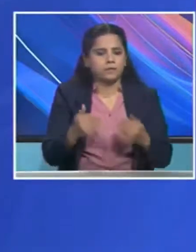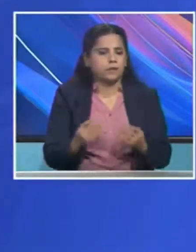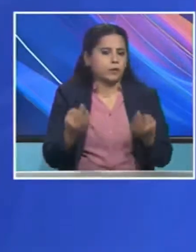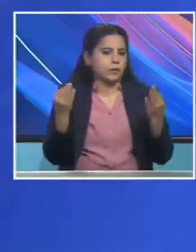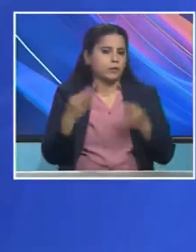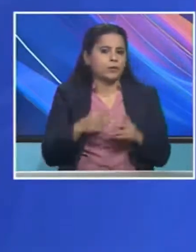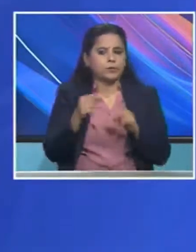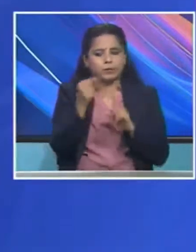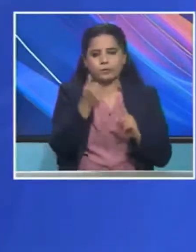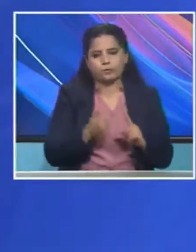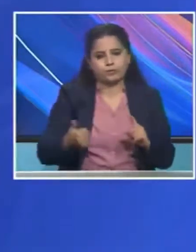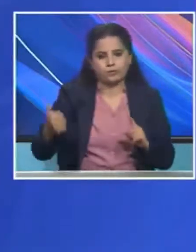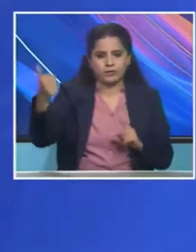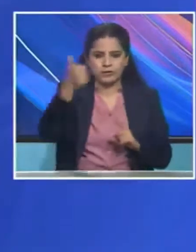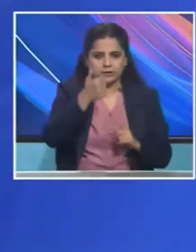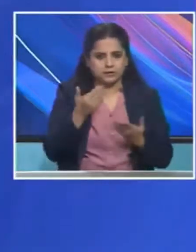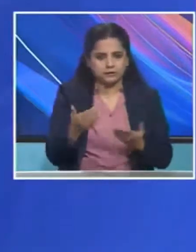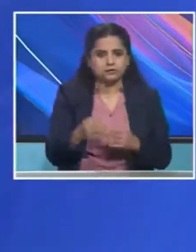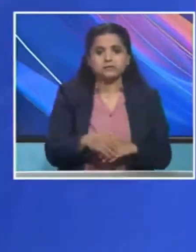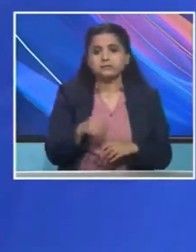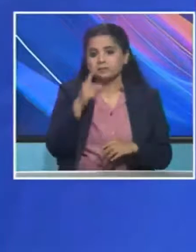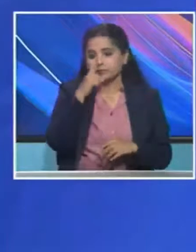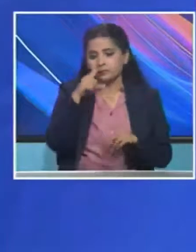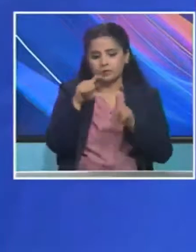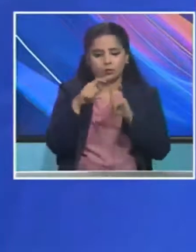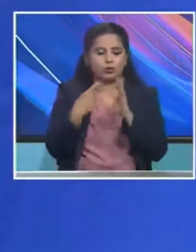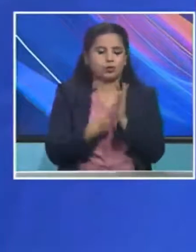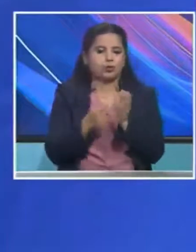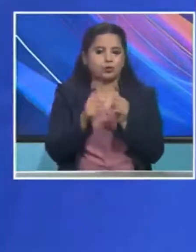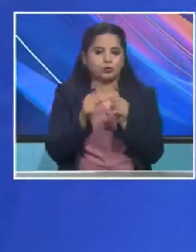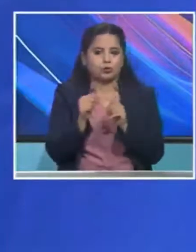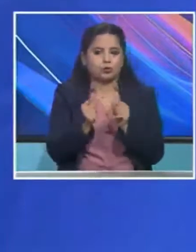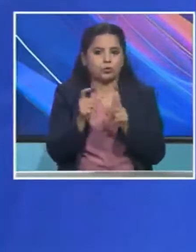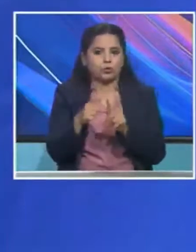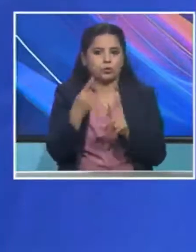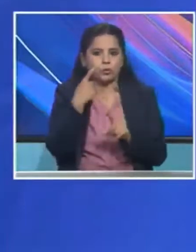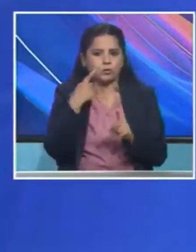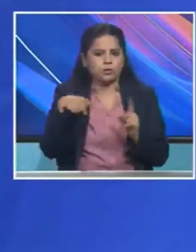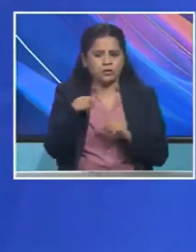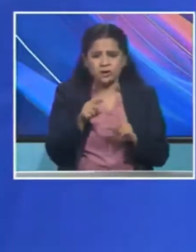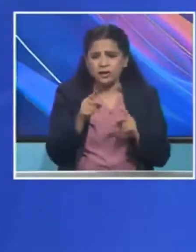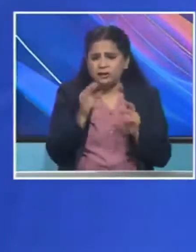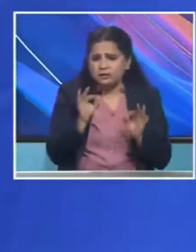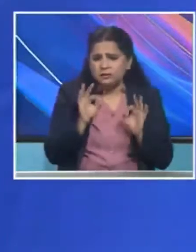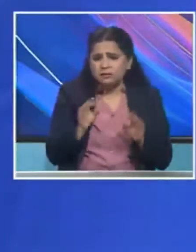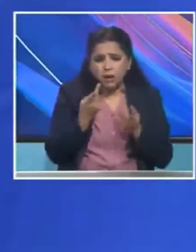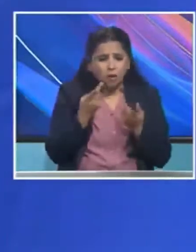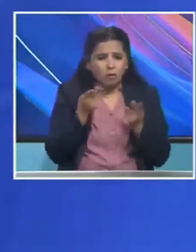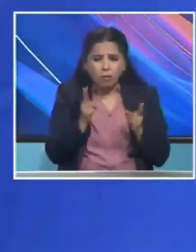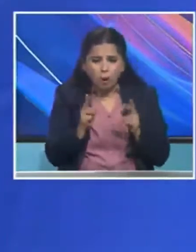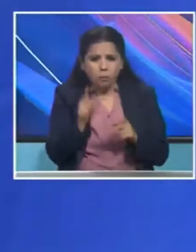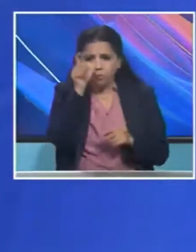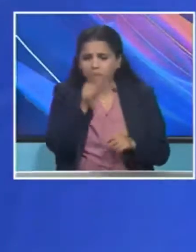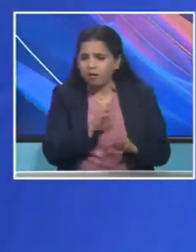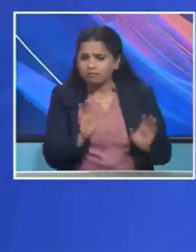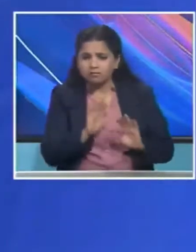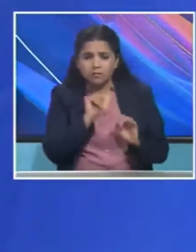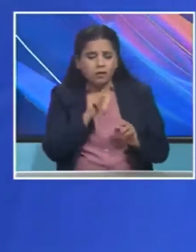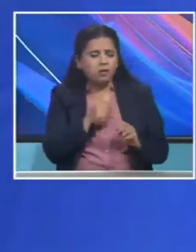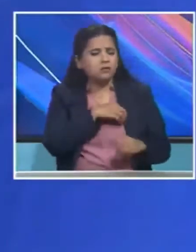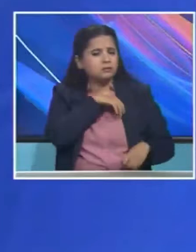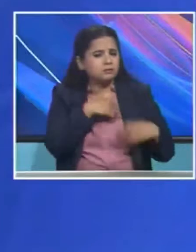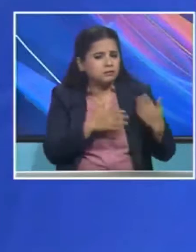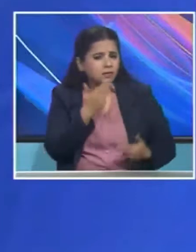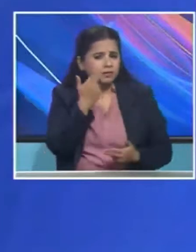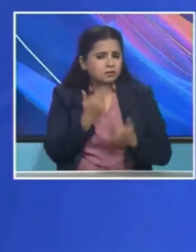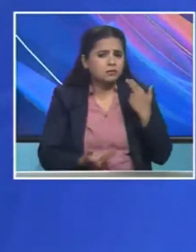नवनिर्वाचित राष्ट्रपति श्रीमती द्रौपदी मुर्मू ये ना तो साधारण व्यक्ति हैं और ना ही इनके संघर्ष की गाथा